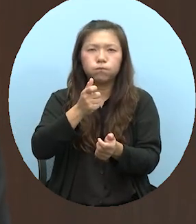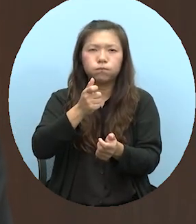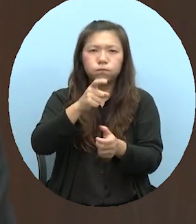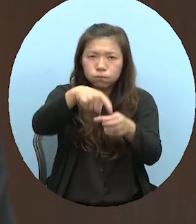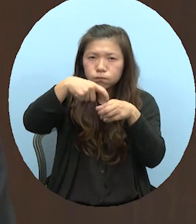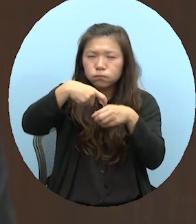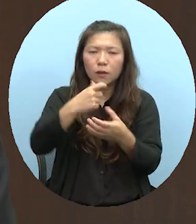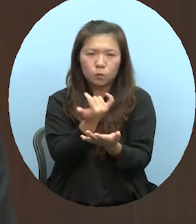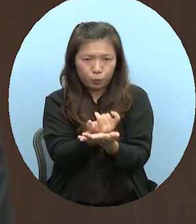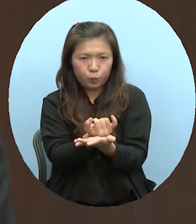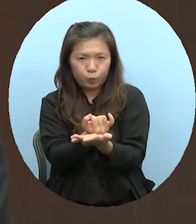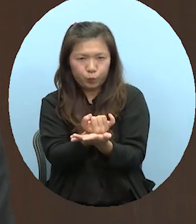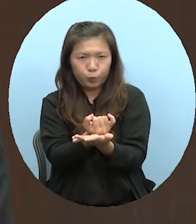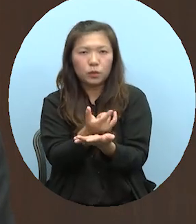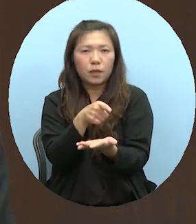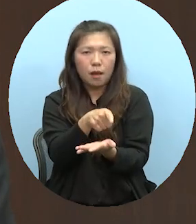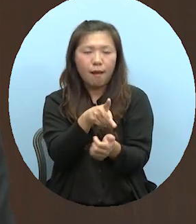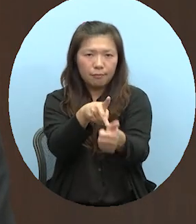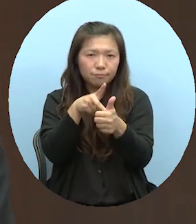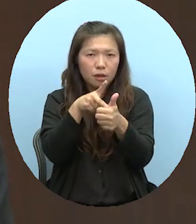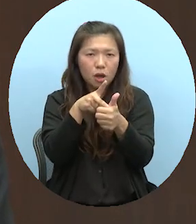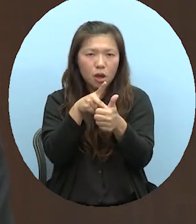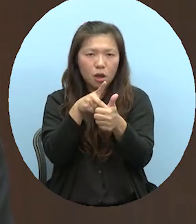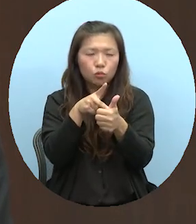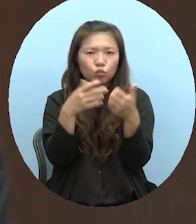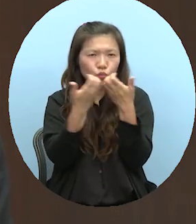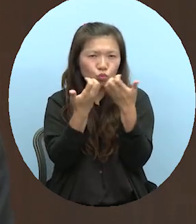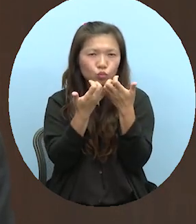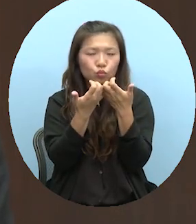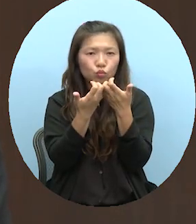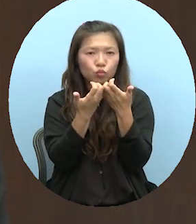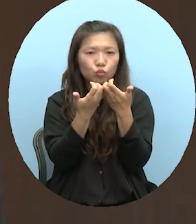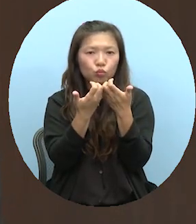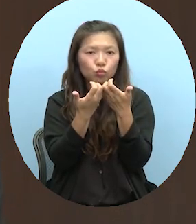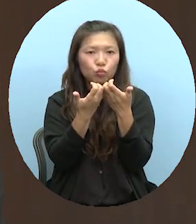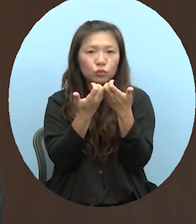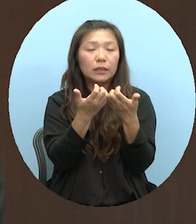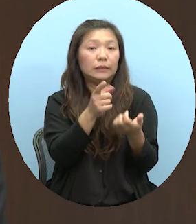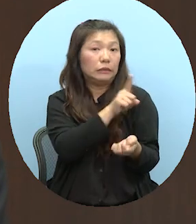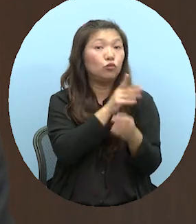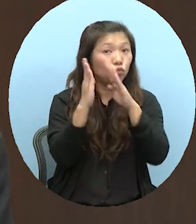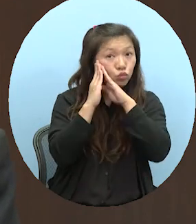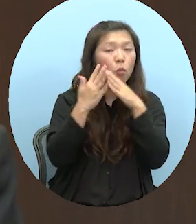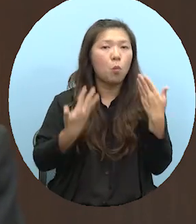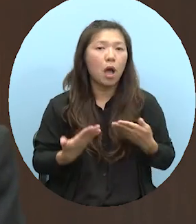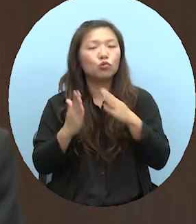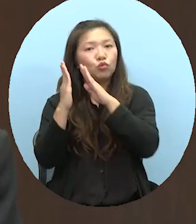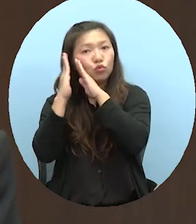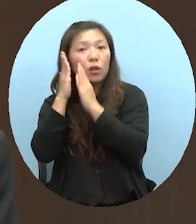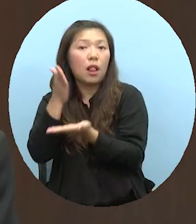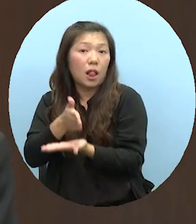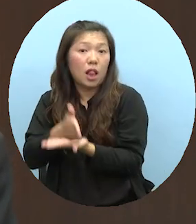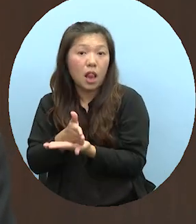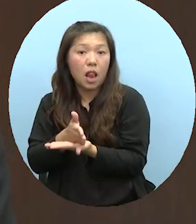批基礎的物業按揭貸款他們的最高按揭成數，無論是住宅或者是非住宅的物業